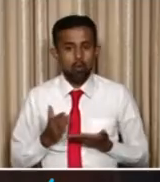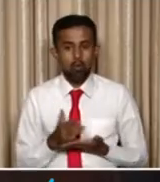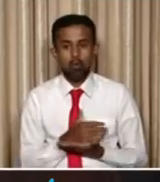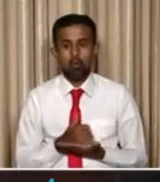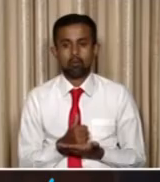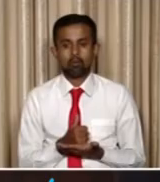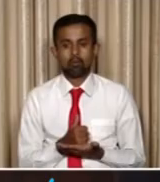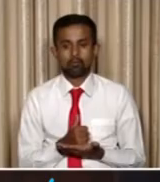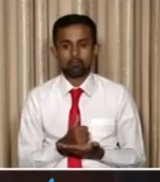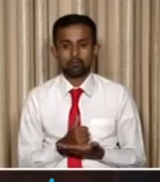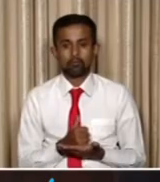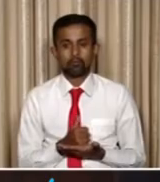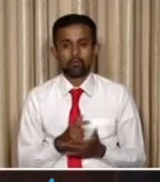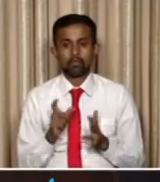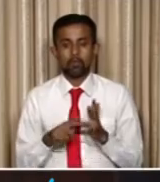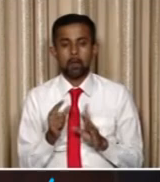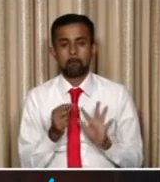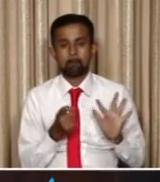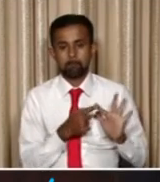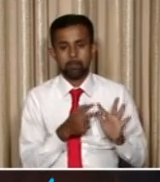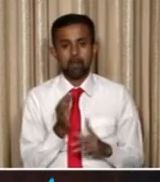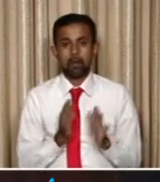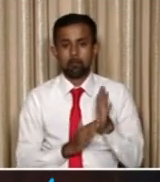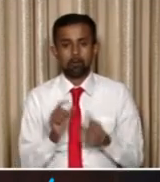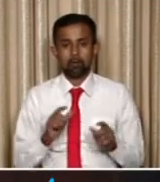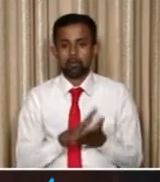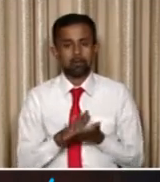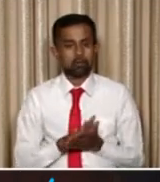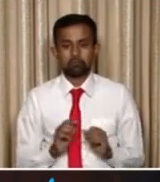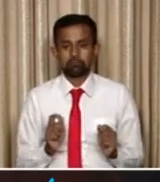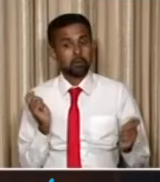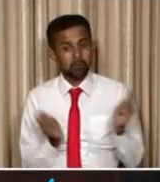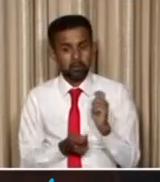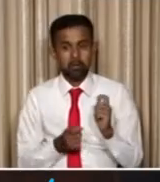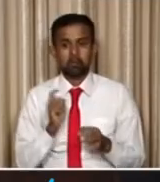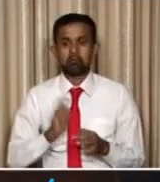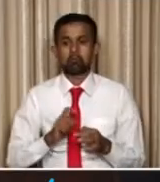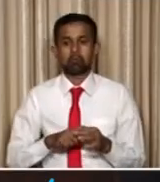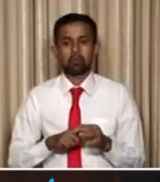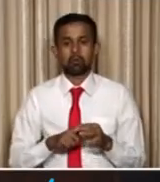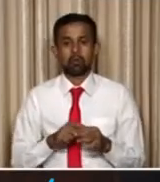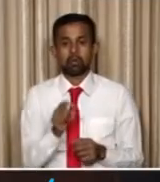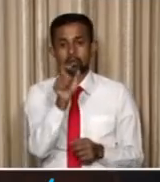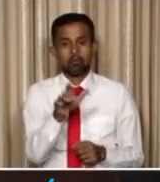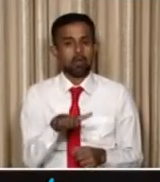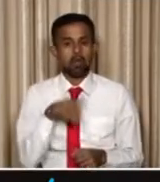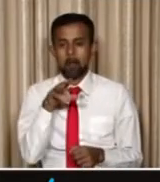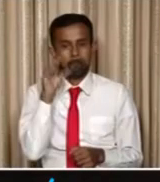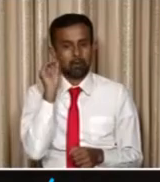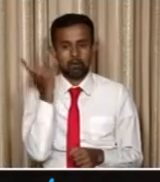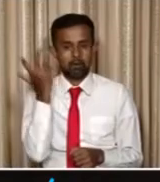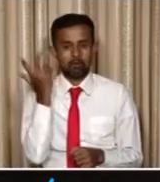අපි යෝජනා කරන්නේ කරුණාකරලා කෝප් කමිටුවේ සමාජිකයෝ අපි සූදානම් නැහැ ක්‍රිකට් බෝඩ් එකේ කාරණේදී එතුමාත් එක්ක එතුමාගේ මූලිකත්ව පිළිගන්න.